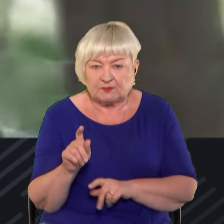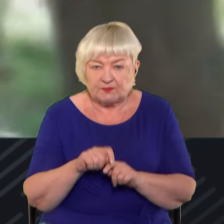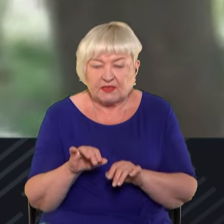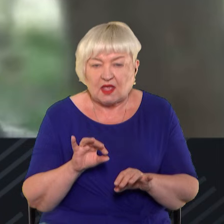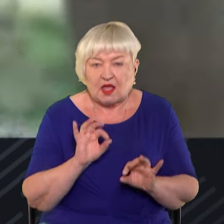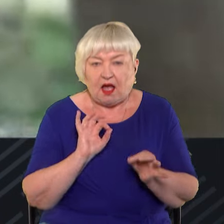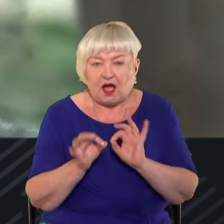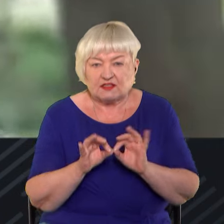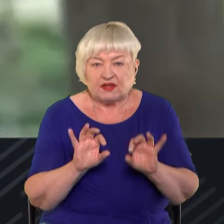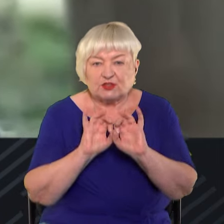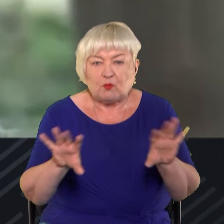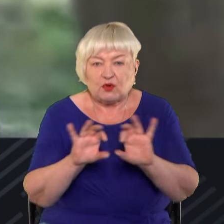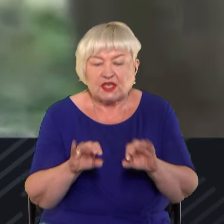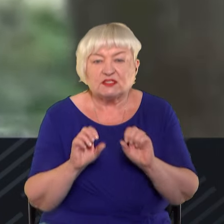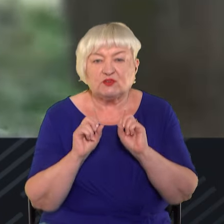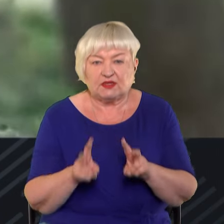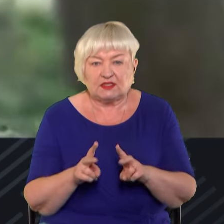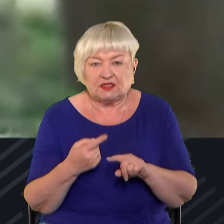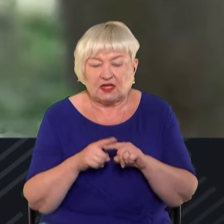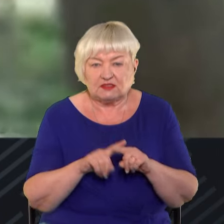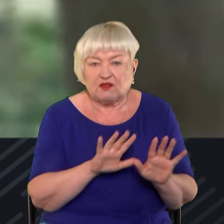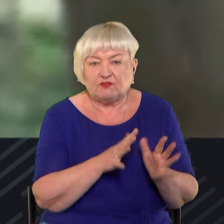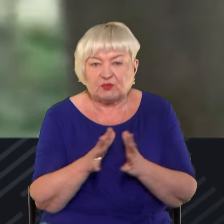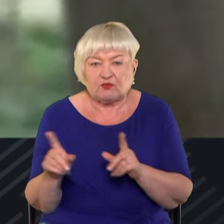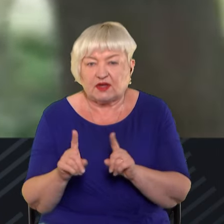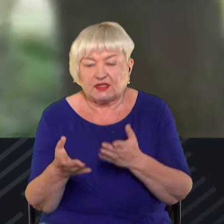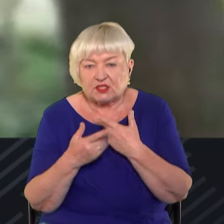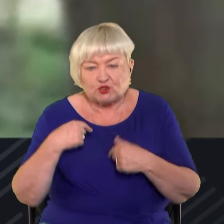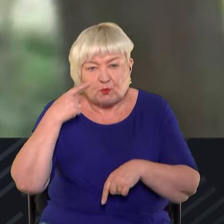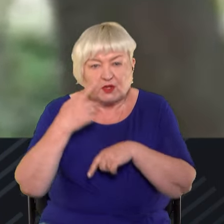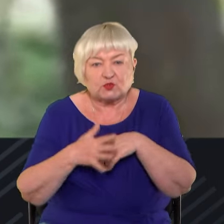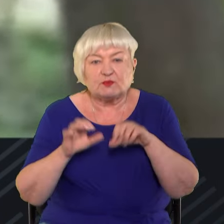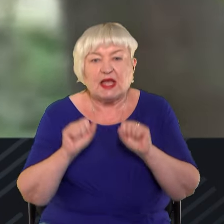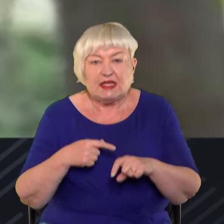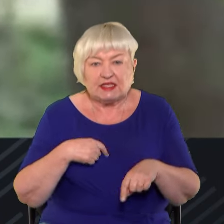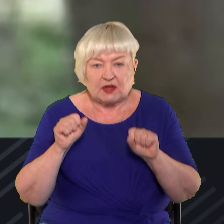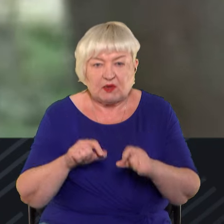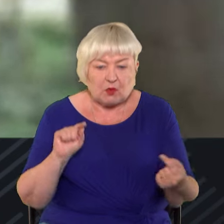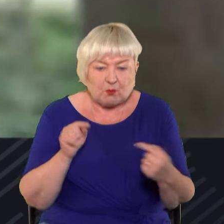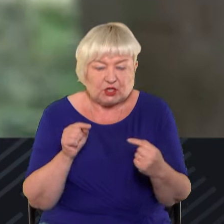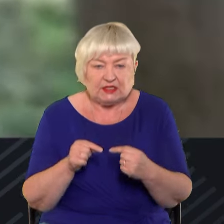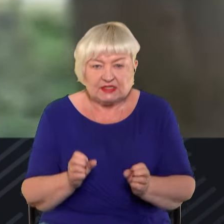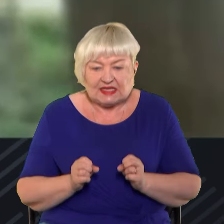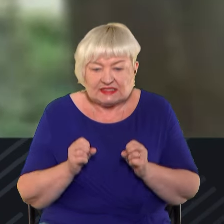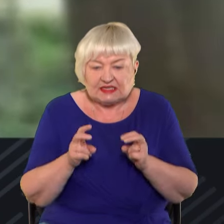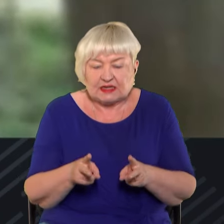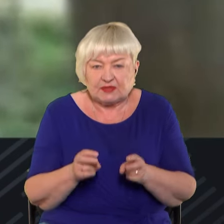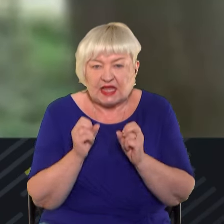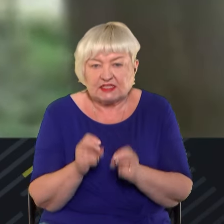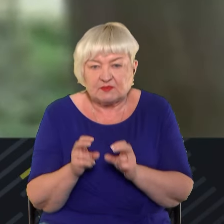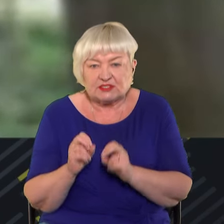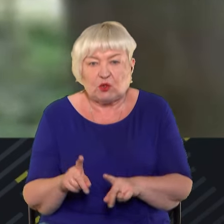адекватно пояснювати, як модерація відбувається, щоб ми розуміли, як ми можемо протидіяти кримінальним злочинам, які здійснюються